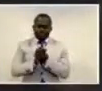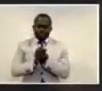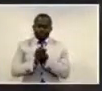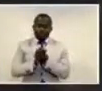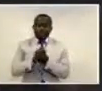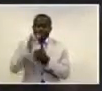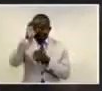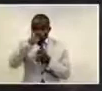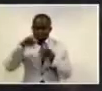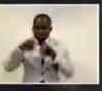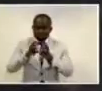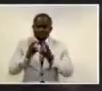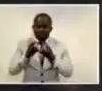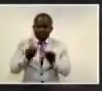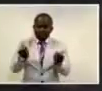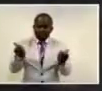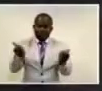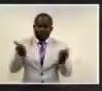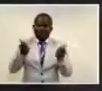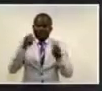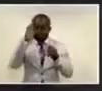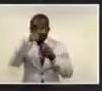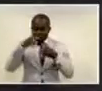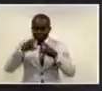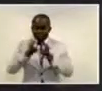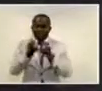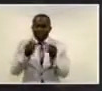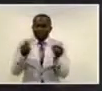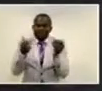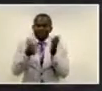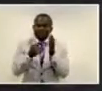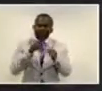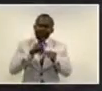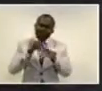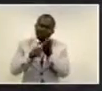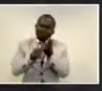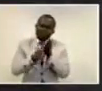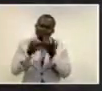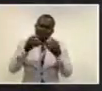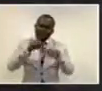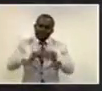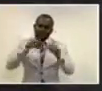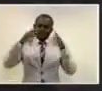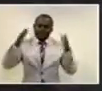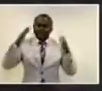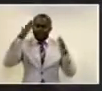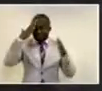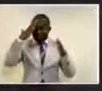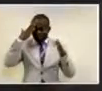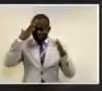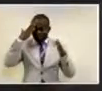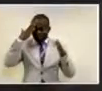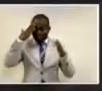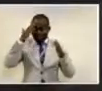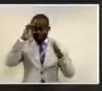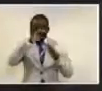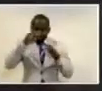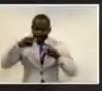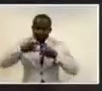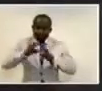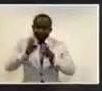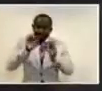reka dushake uburyo turaza nabwo gushaka uburyo naho icyo kimaze igihe ndakizi turaza kugishakira